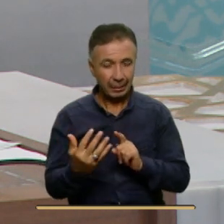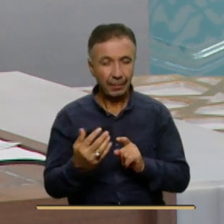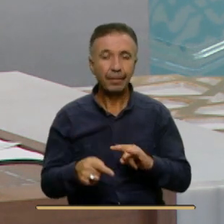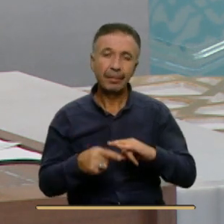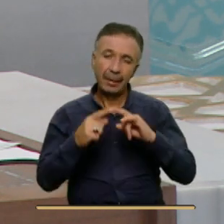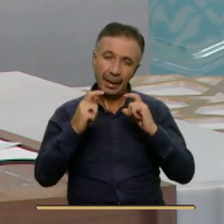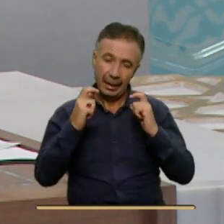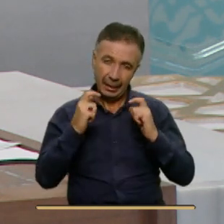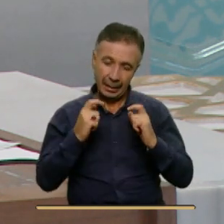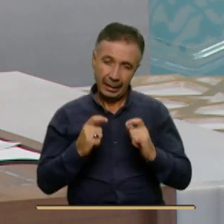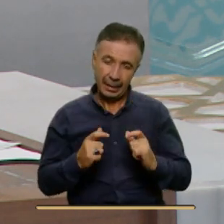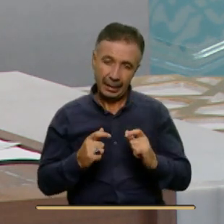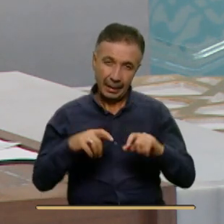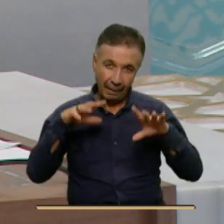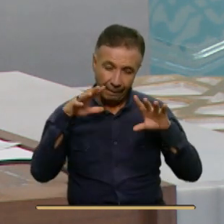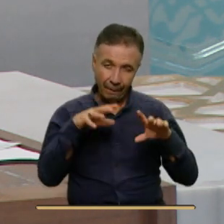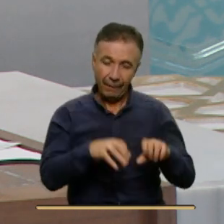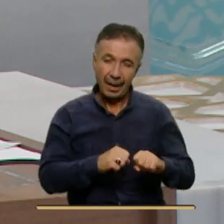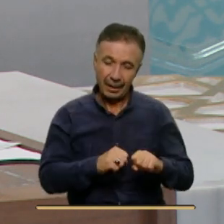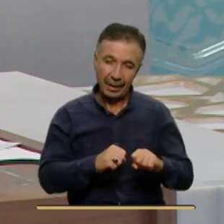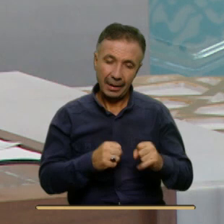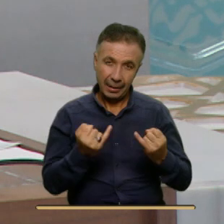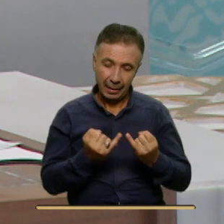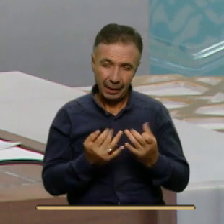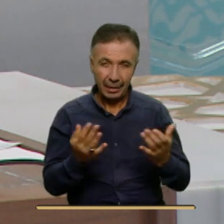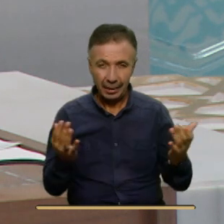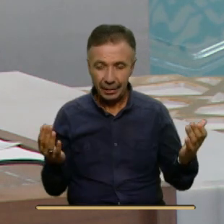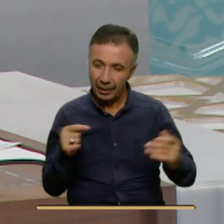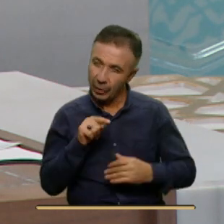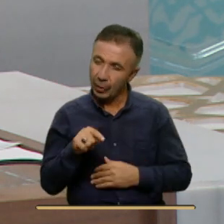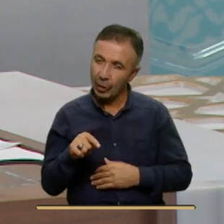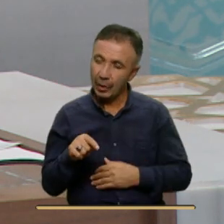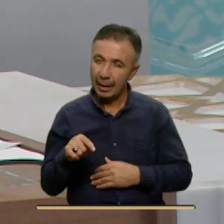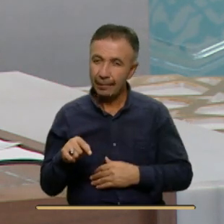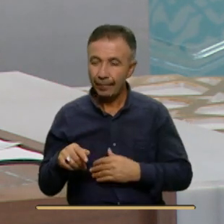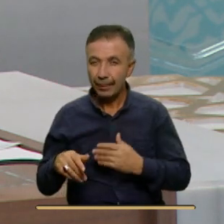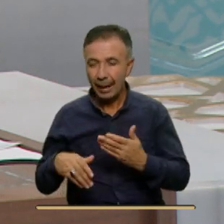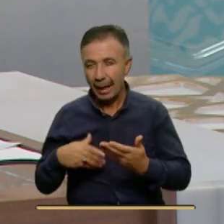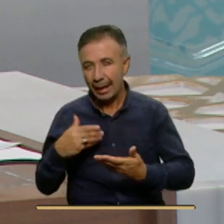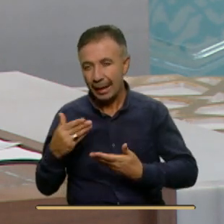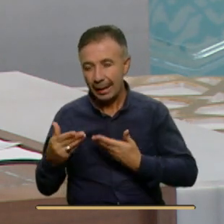Mekke'yi fethedenler o kardeşlerine şöyle seslendi.